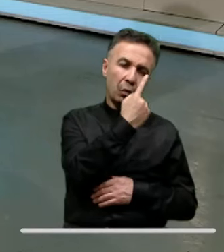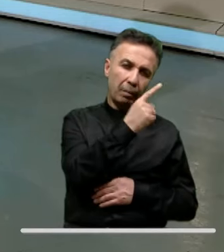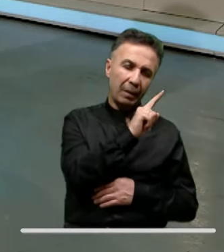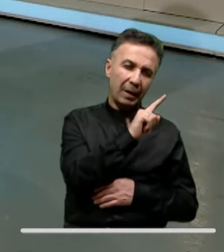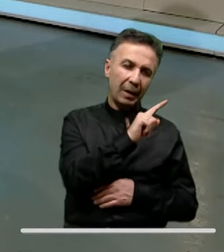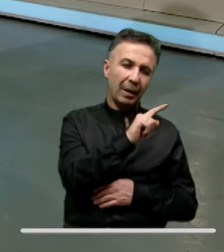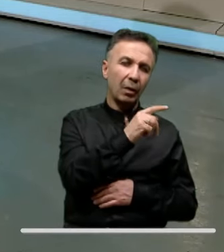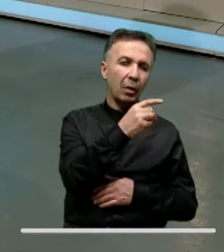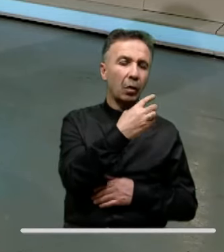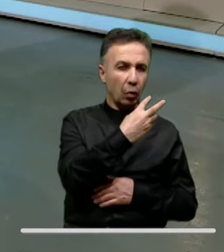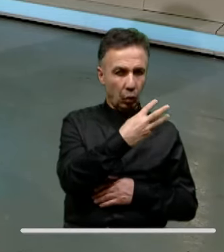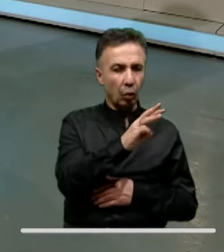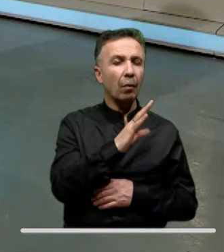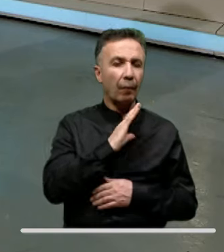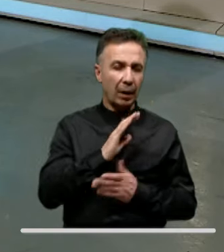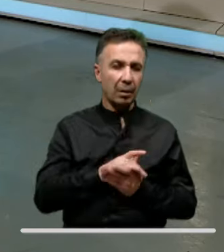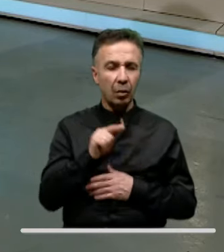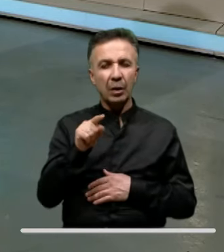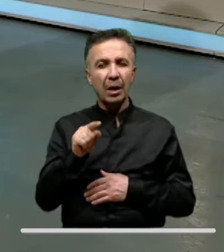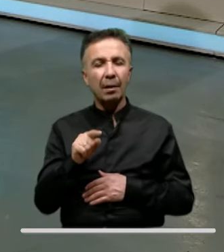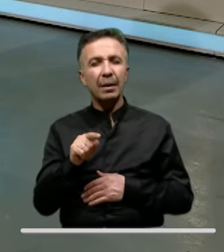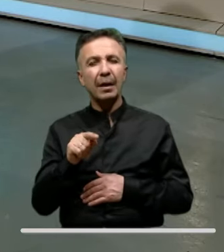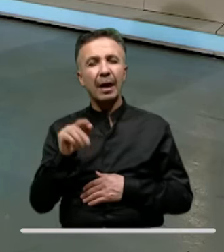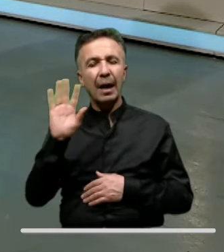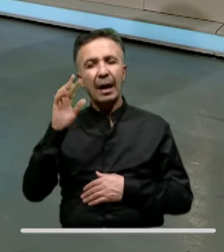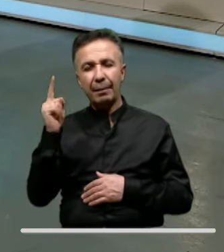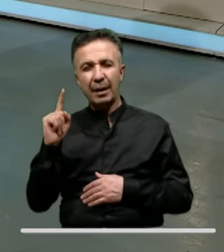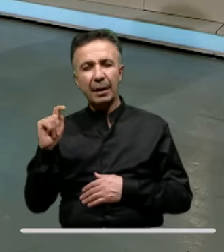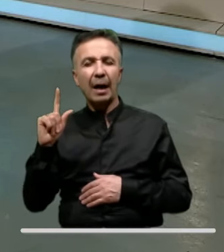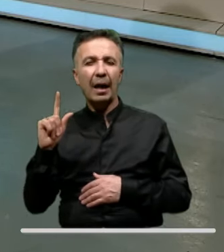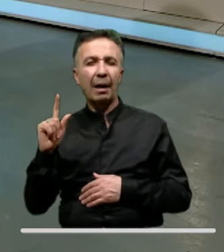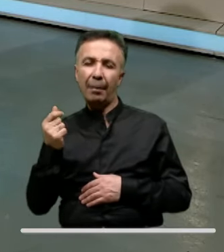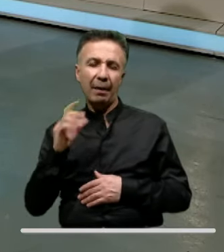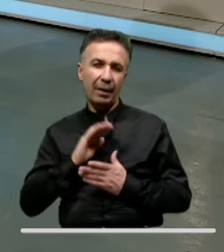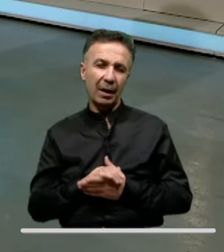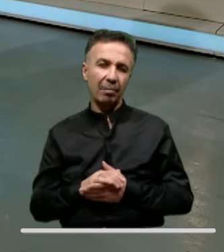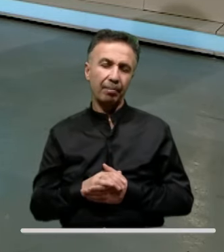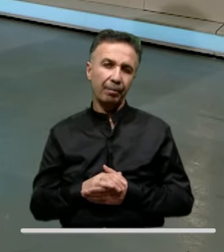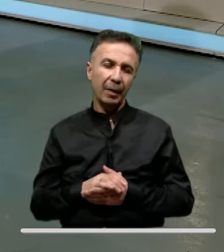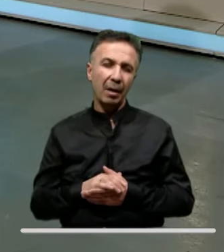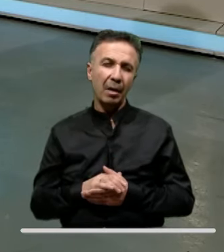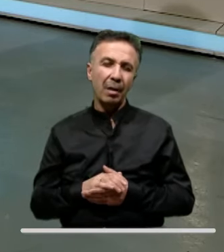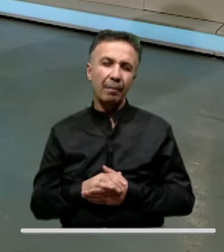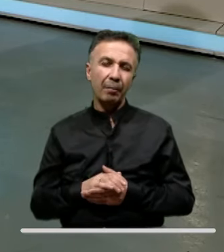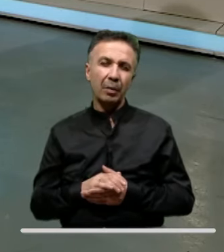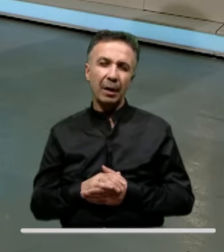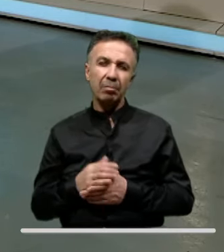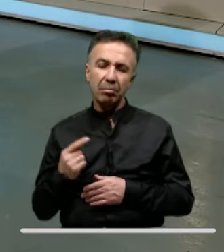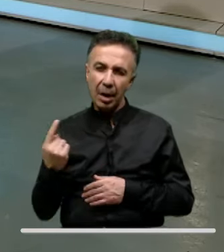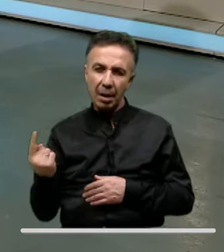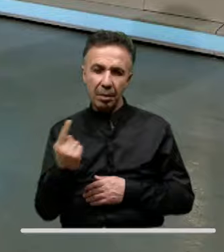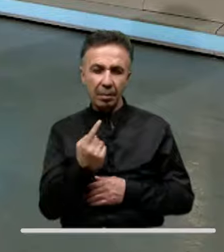Avrupa Birliği parası, avro var. Şurada da bir 50 bin Türk lirası paramız var. Biz bunların her birini ayrı